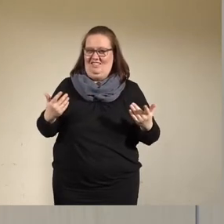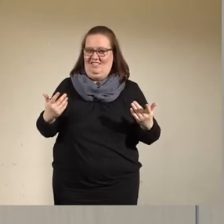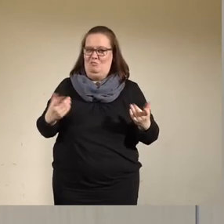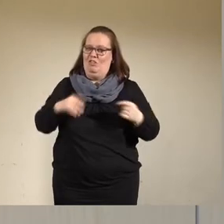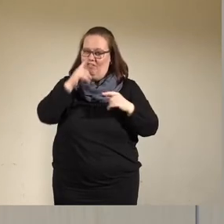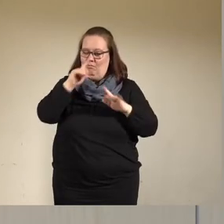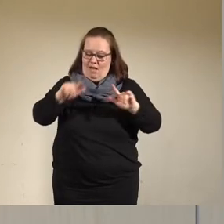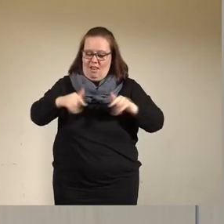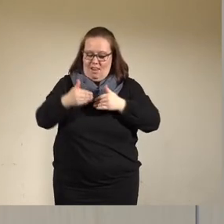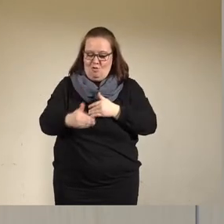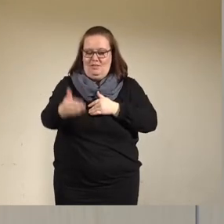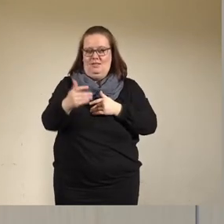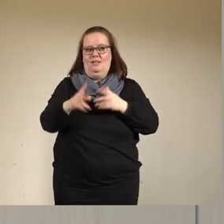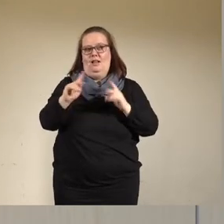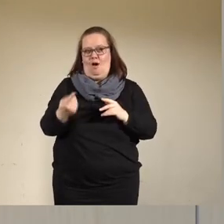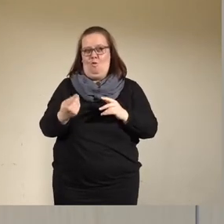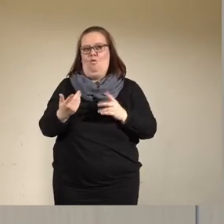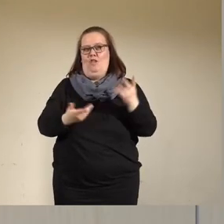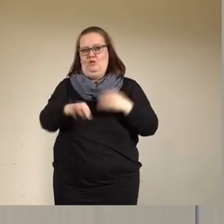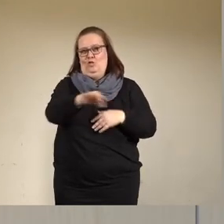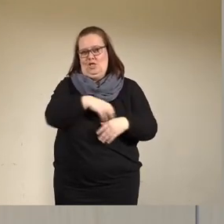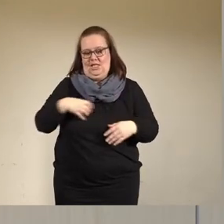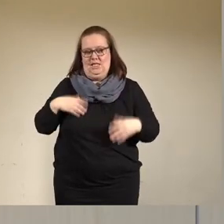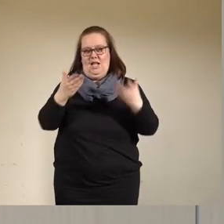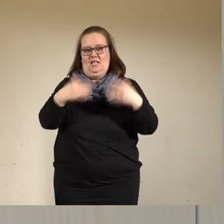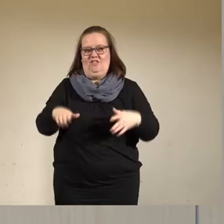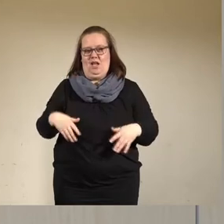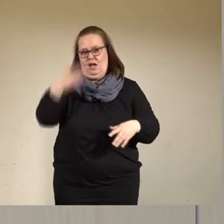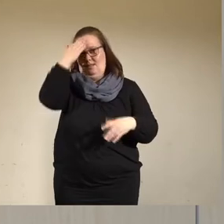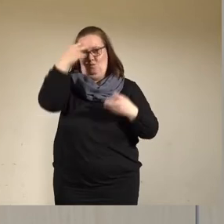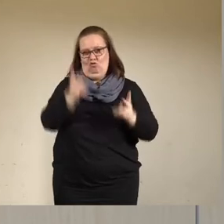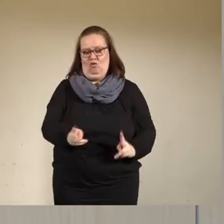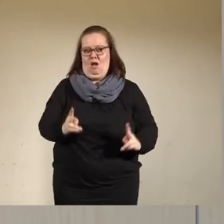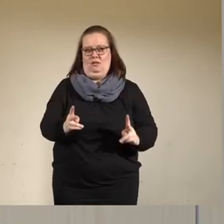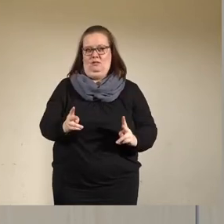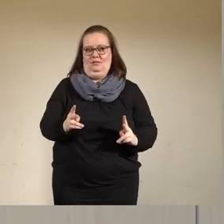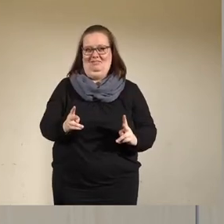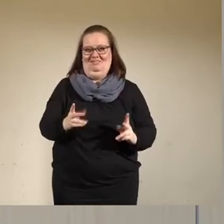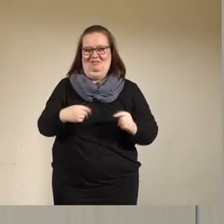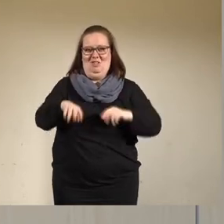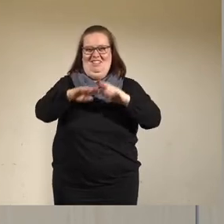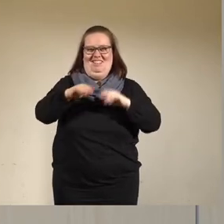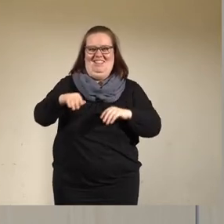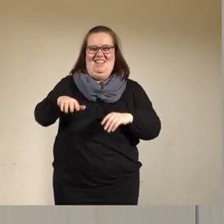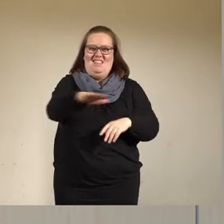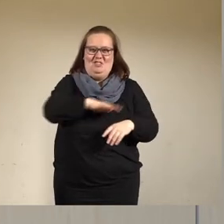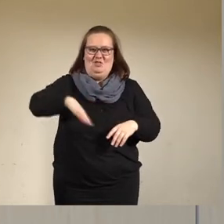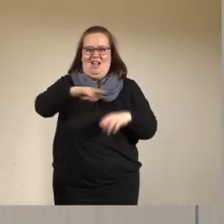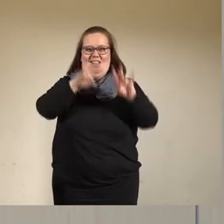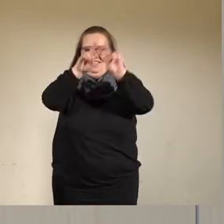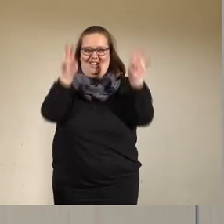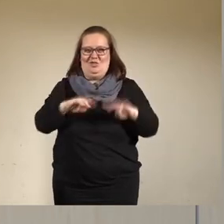es denn mal wieder stattfinden kann, auch dann für Dresden als Weihnachtshauptstadt auch national oder vielleicht international werben zu können. Auch